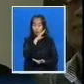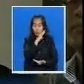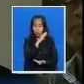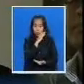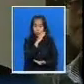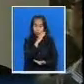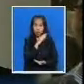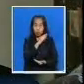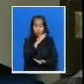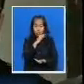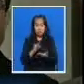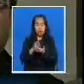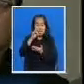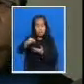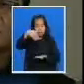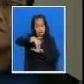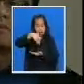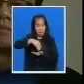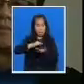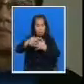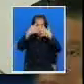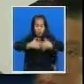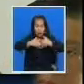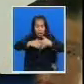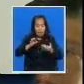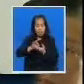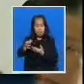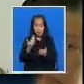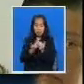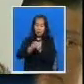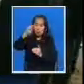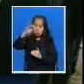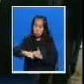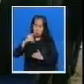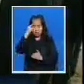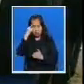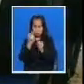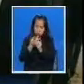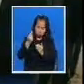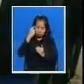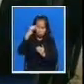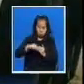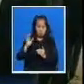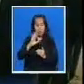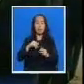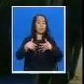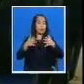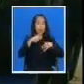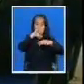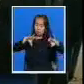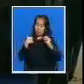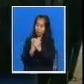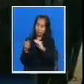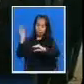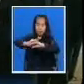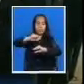การซื้อขายข้าวนะครับมันต่ำกว่าต้นทุนบวกเท่าไหร่เนี่ยเราก็ ชดเชยเงินให้ ครับ น